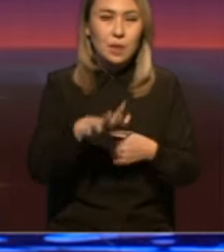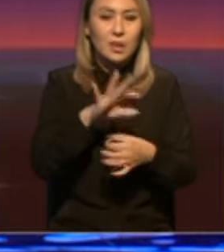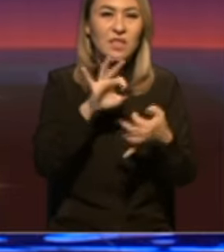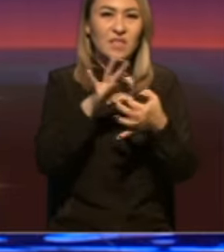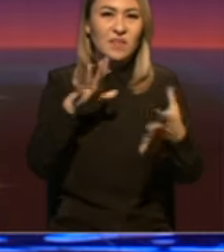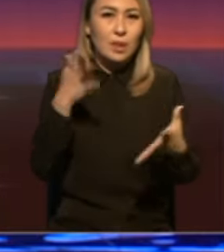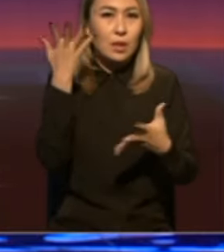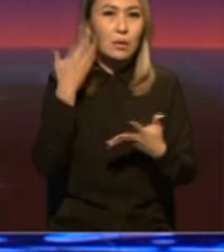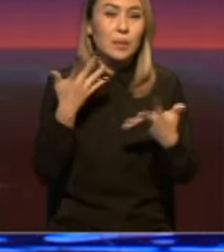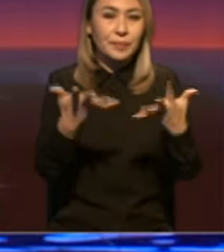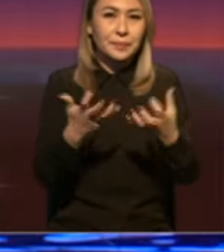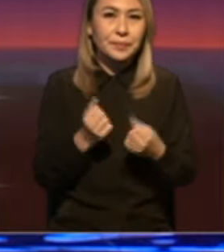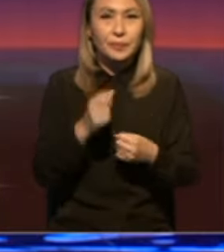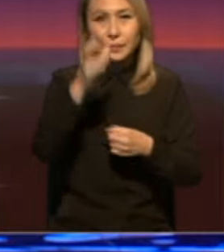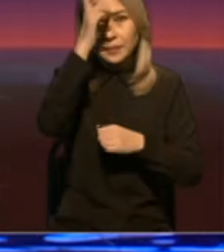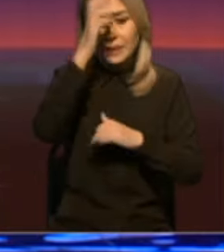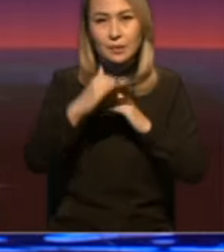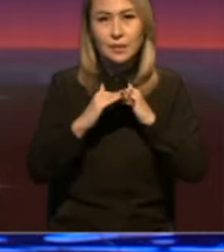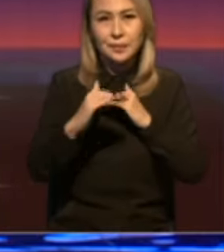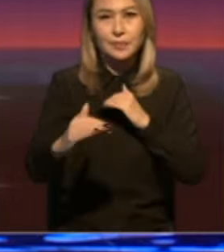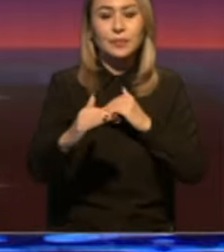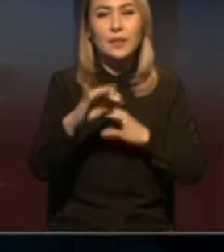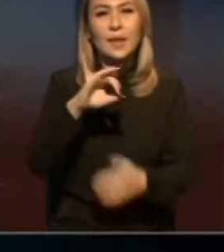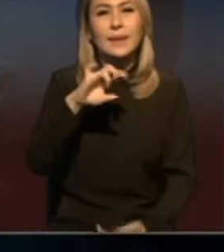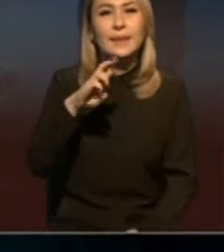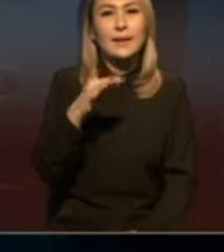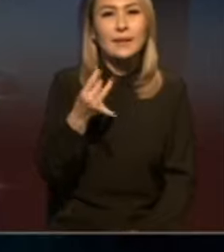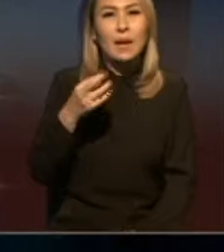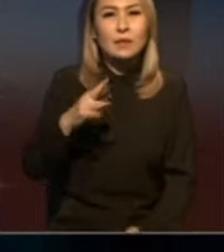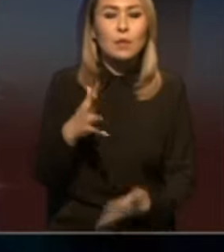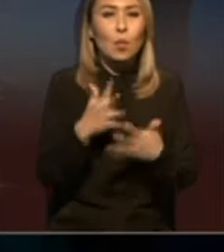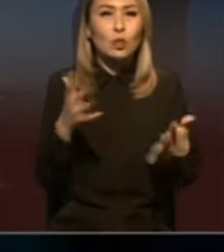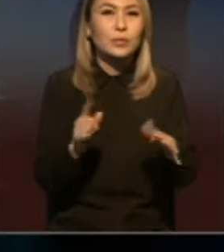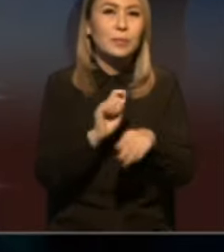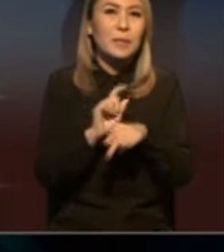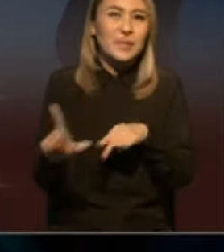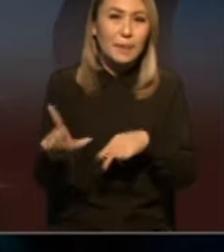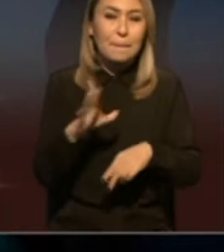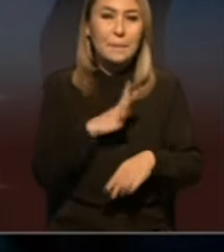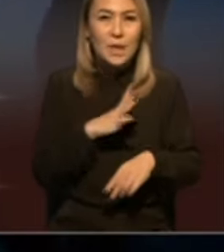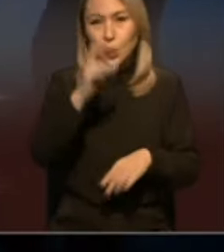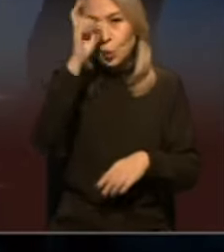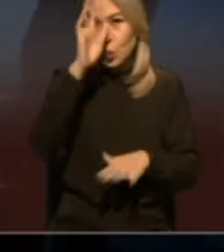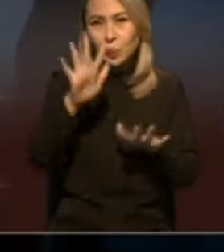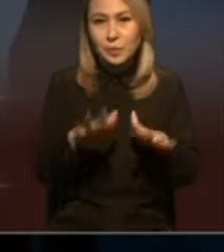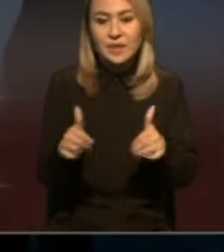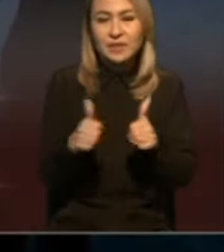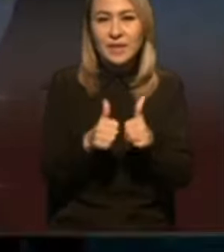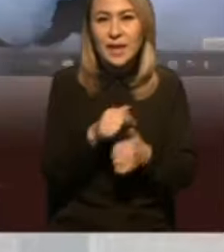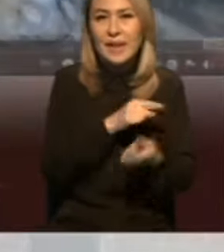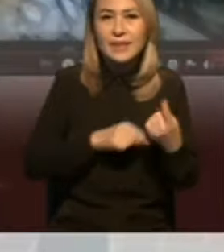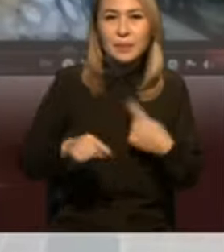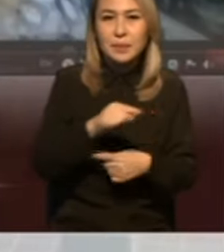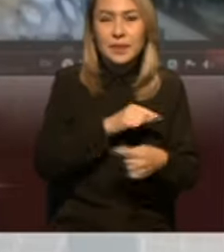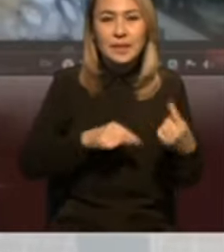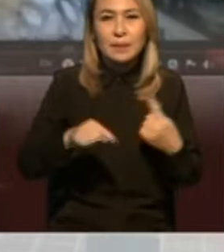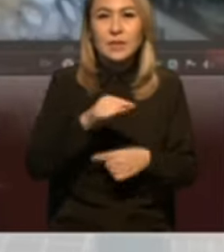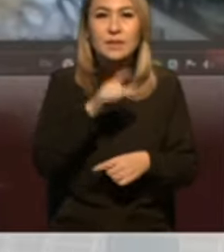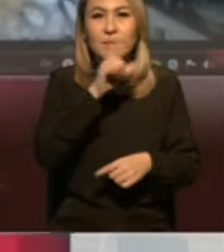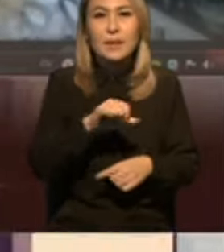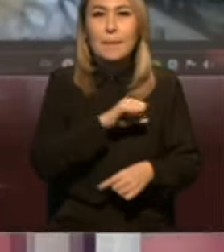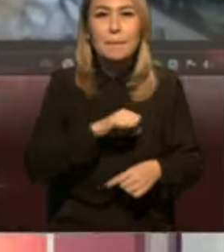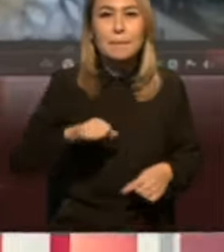тәуелсіздік алғаннан кейін Түркия тарапынан интеграцияға үлкен қадамдар жасалды. Біріншіден Түркия мемлекетінің кәсіпкерлері, бизнесмендері ең